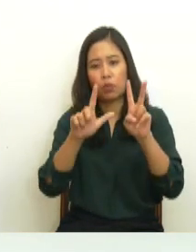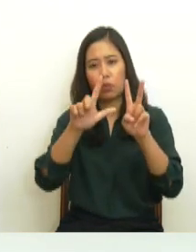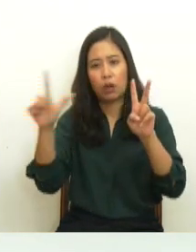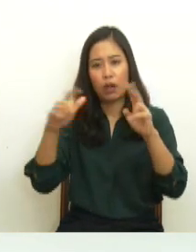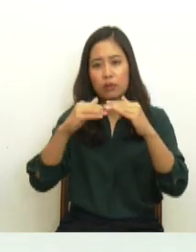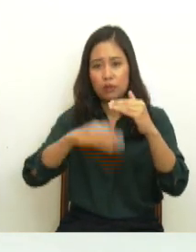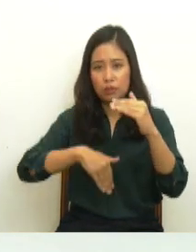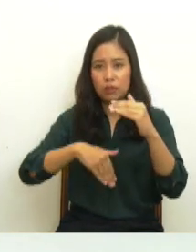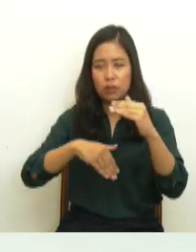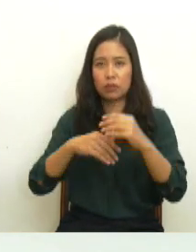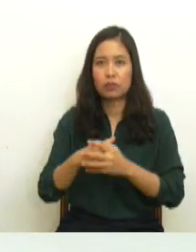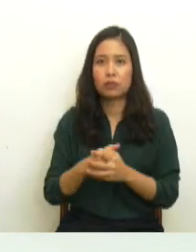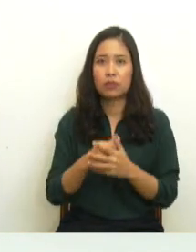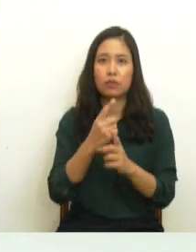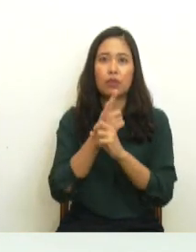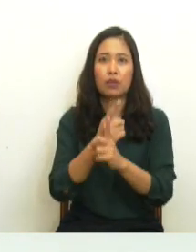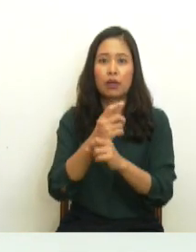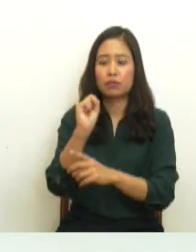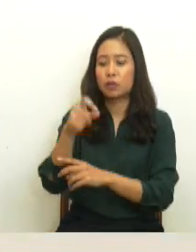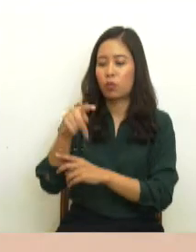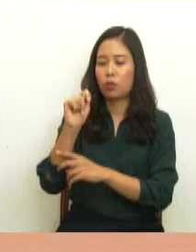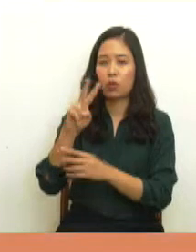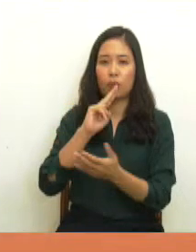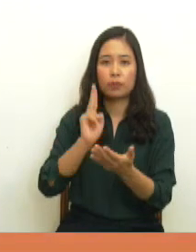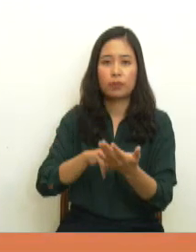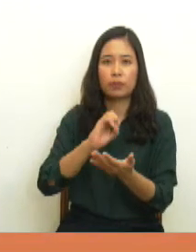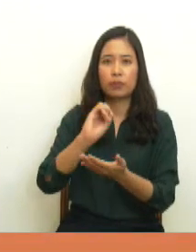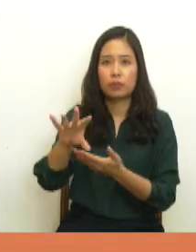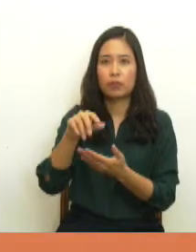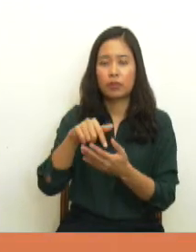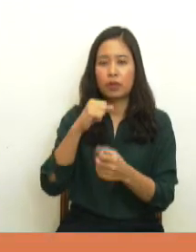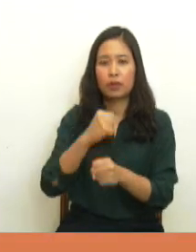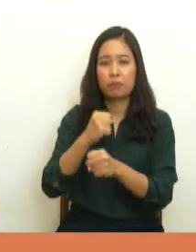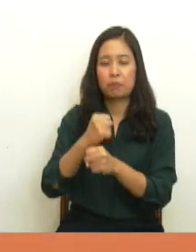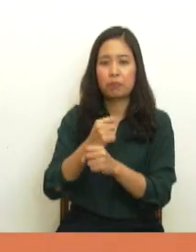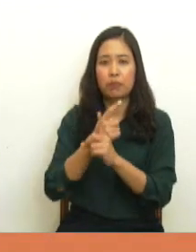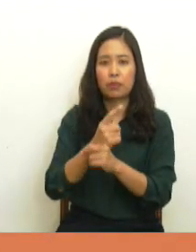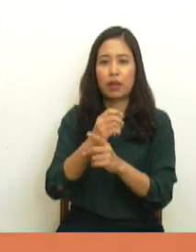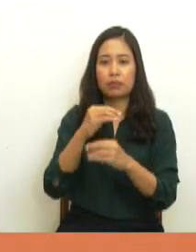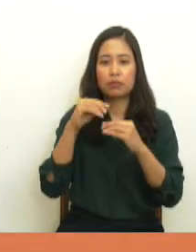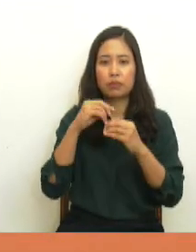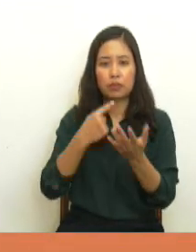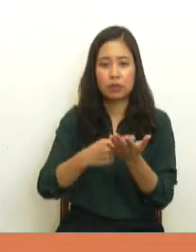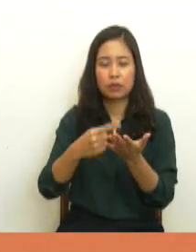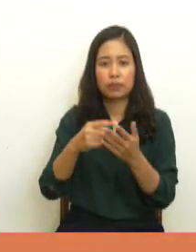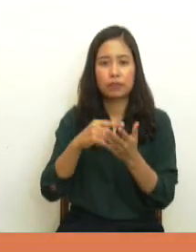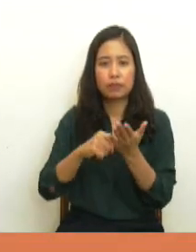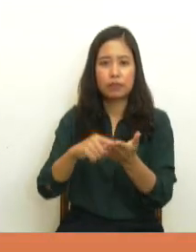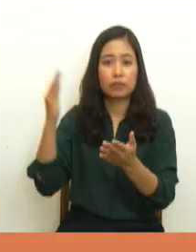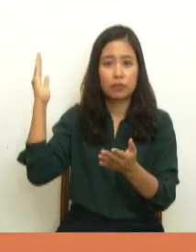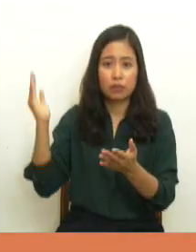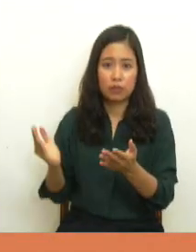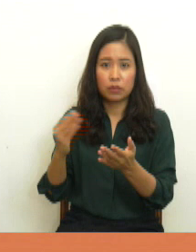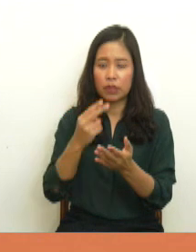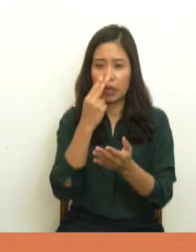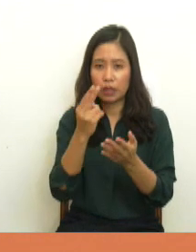ตามตามที่ทางสพฐ.แจ้งไปก็ขอสื่อสารให้ท่านทุกท่านได้ตระหนักและให้ความสำคัญและ